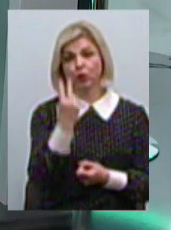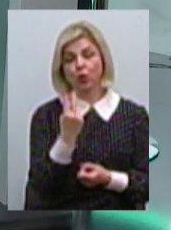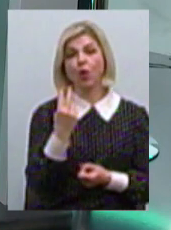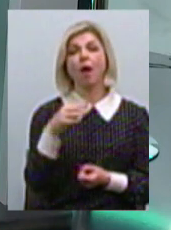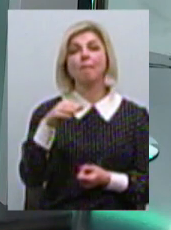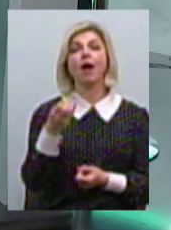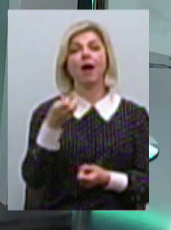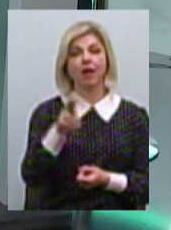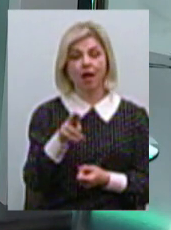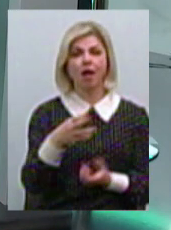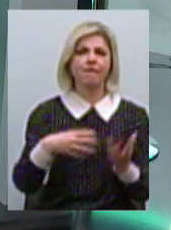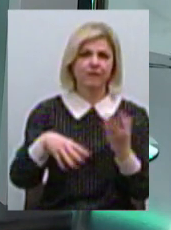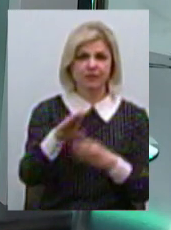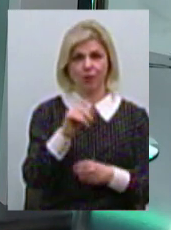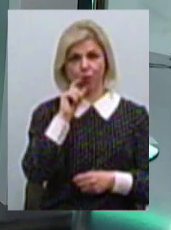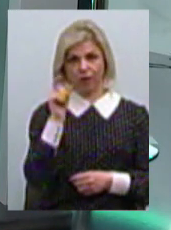всій Україні,